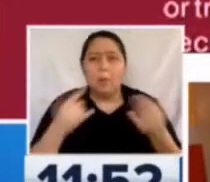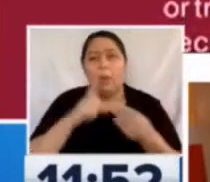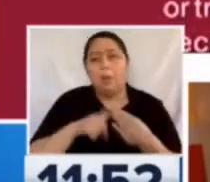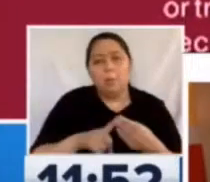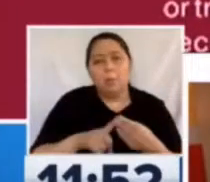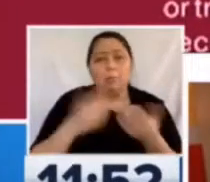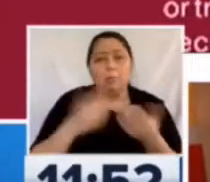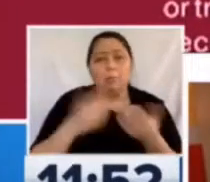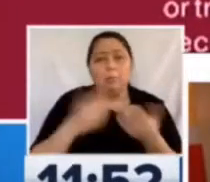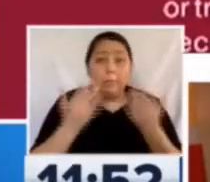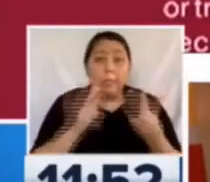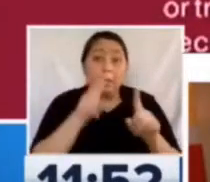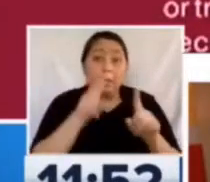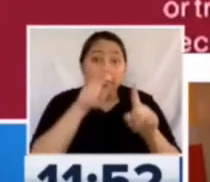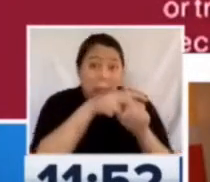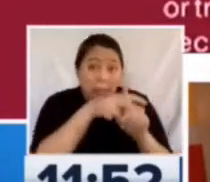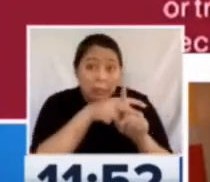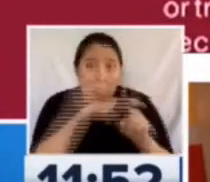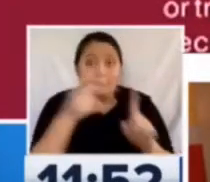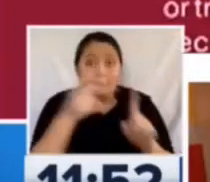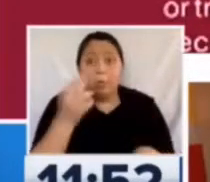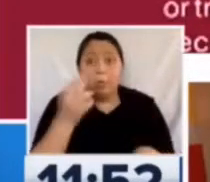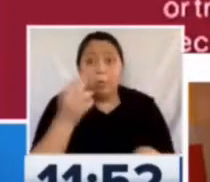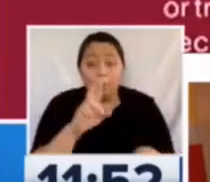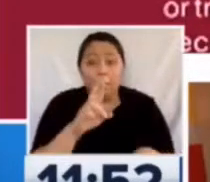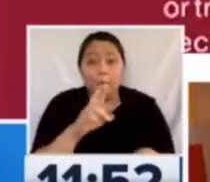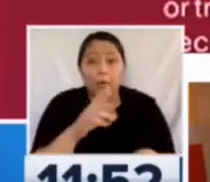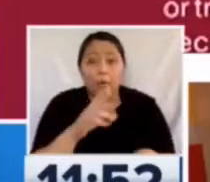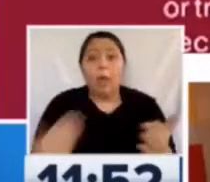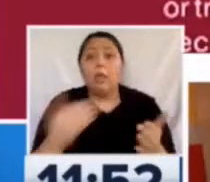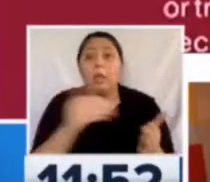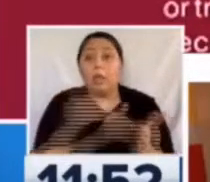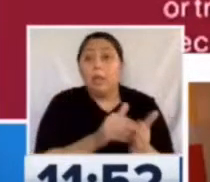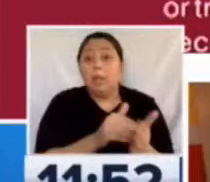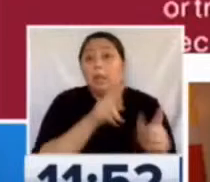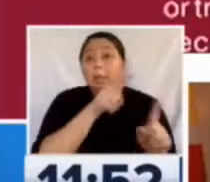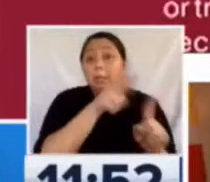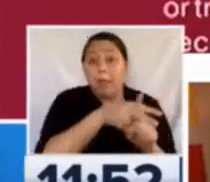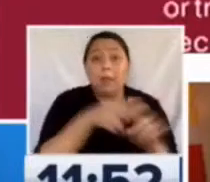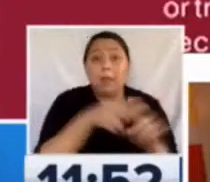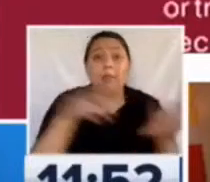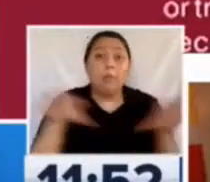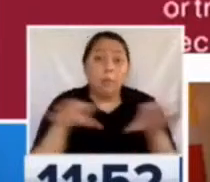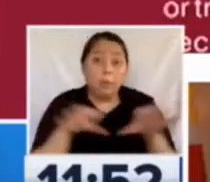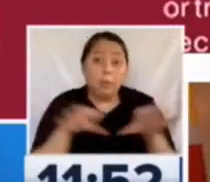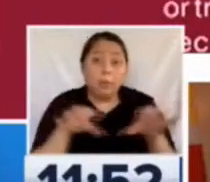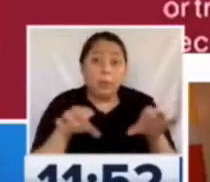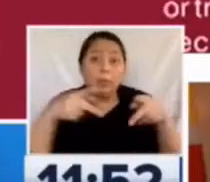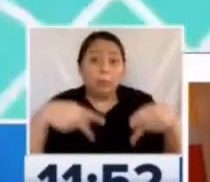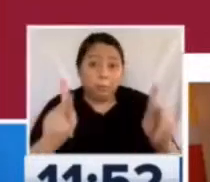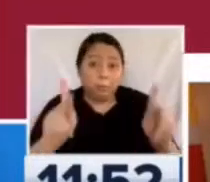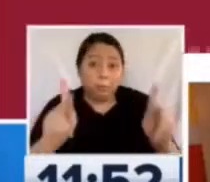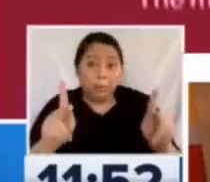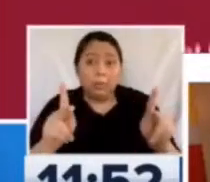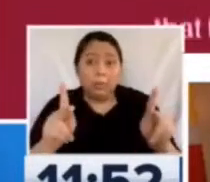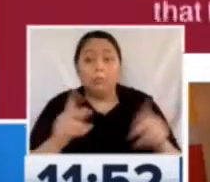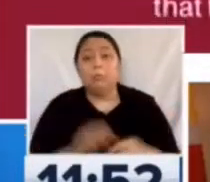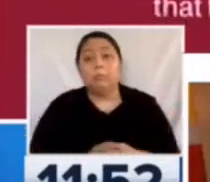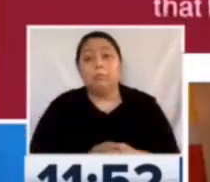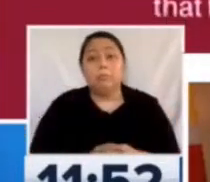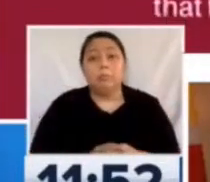Polo, verified ho is 1,645 job displacement of land-based OFW in